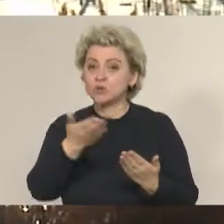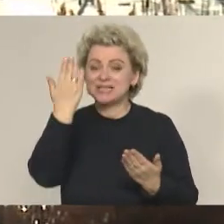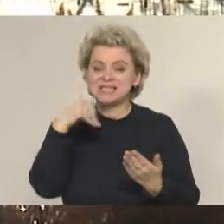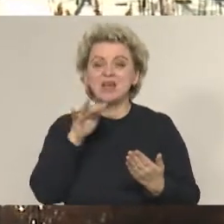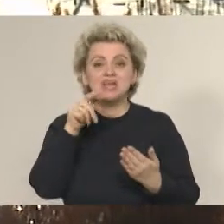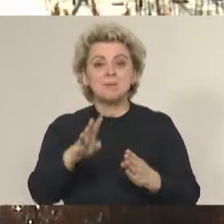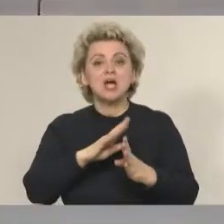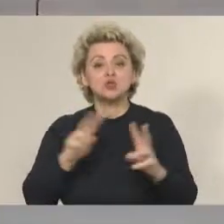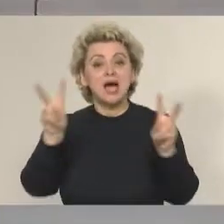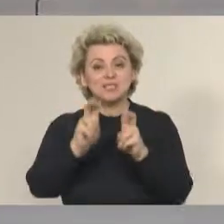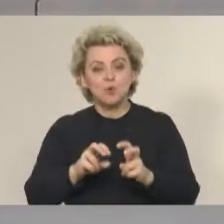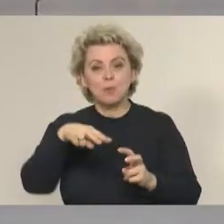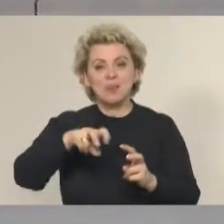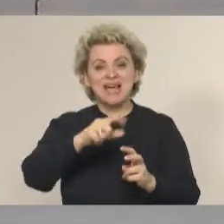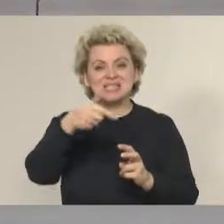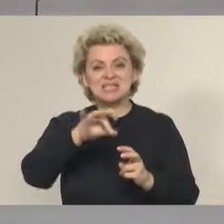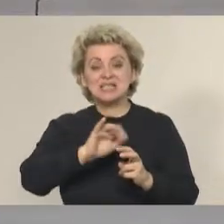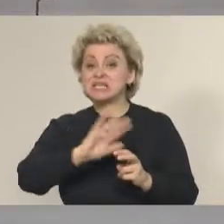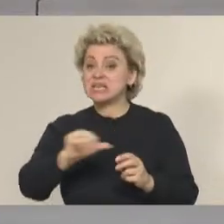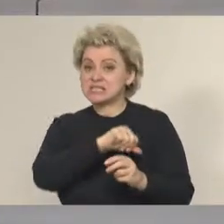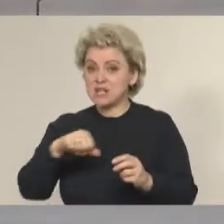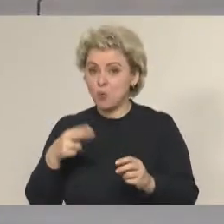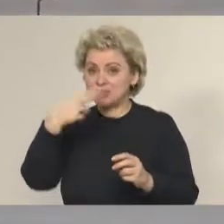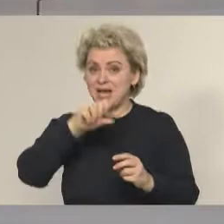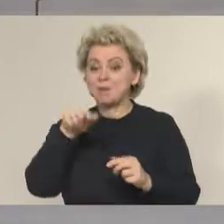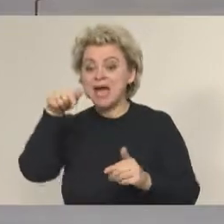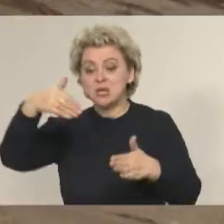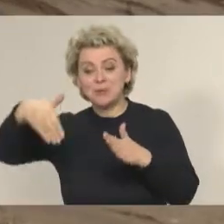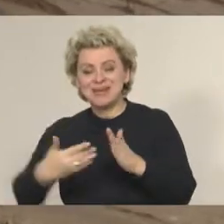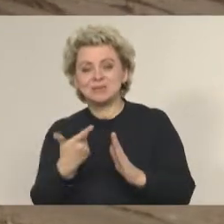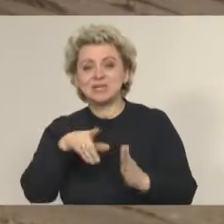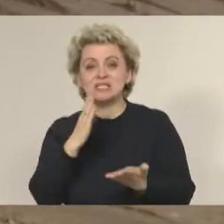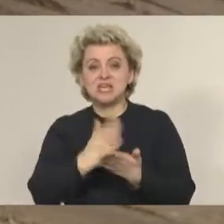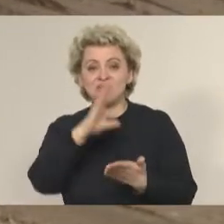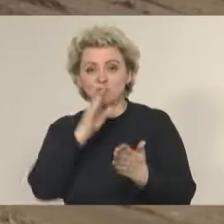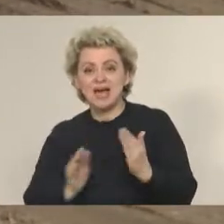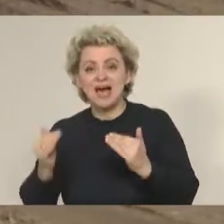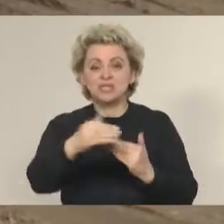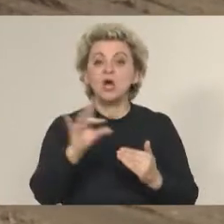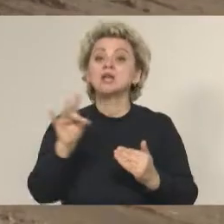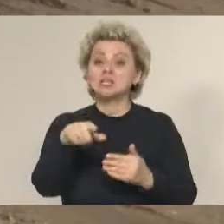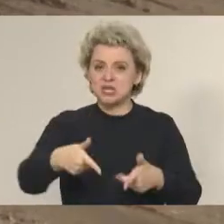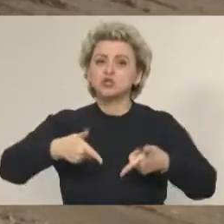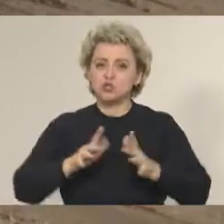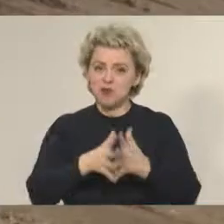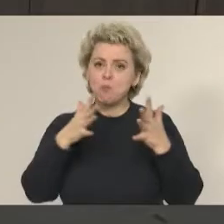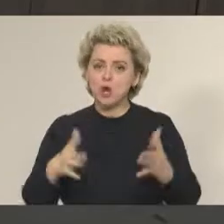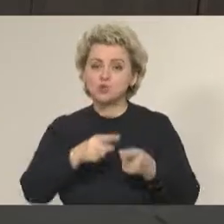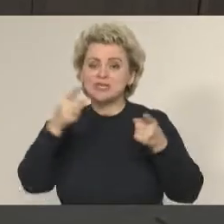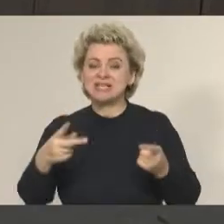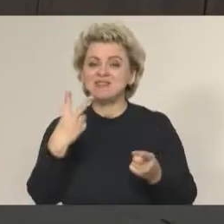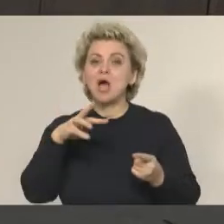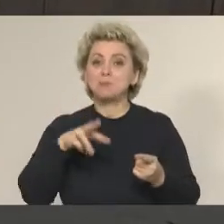во время очередного осмотра плотины. И не в самой дамбе, а в ее приямке, где проходит водоотвод. Размер действительно внушительный. Длина